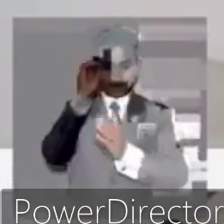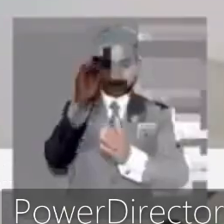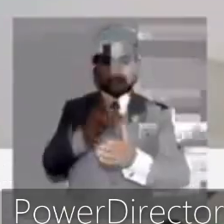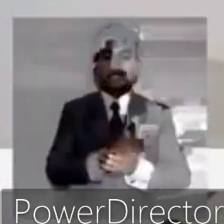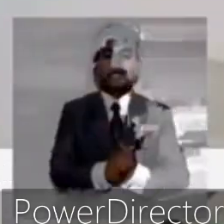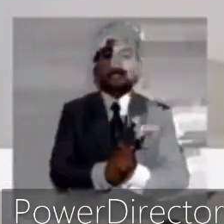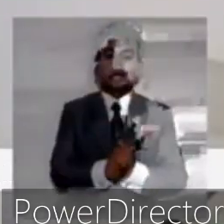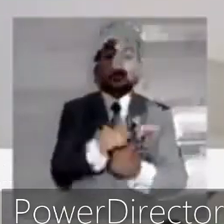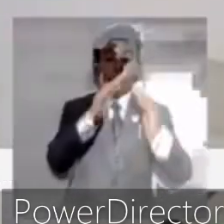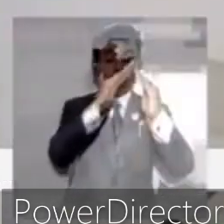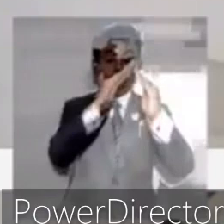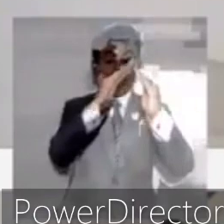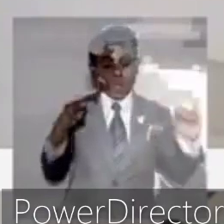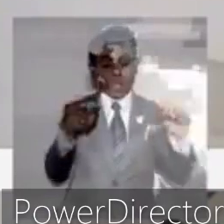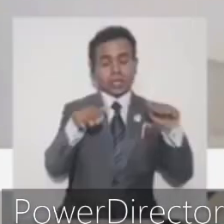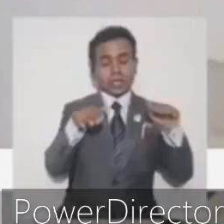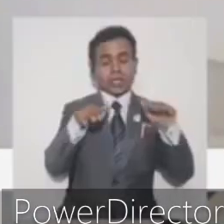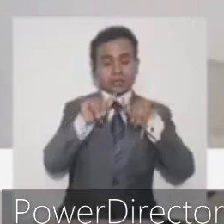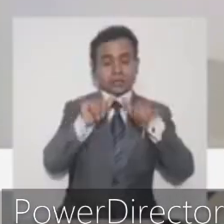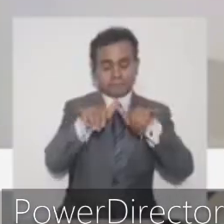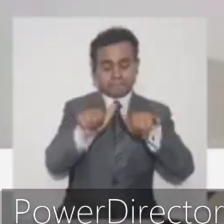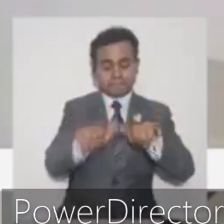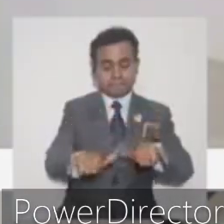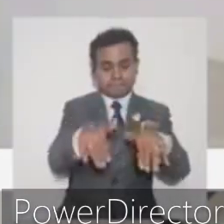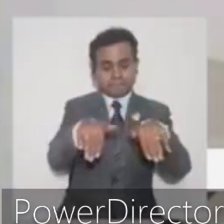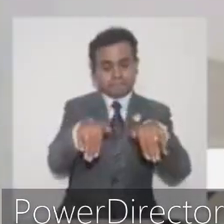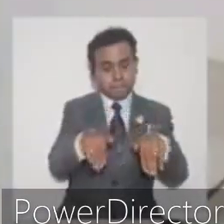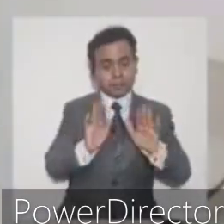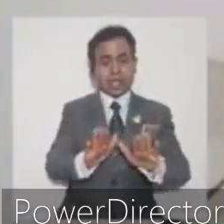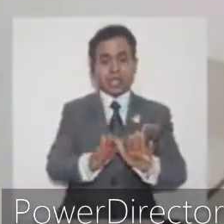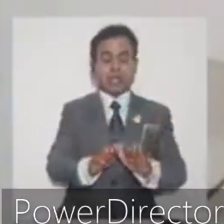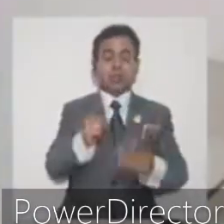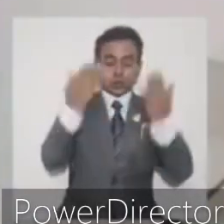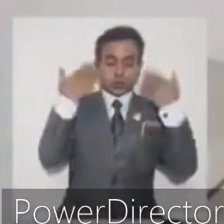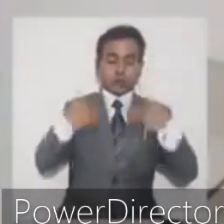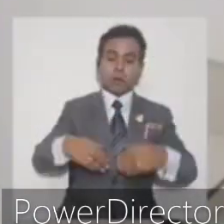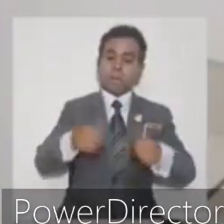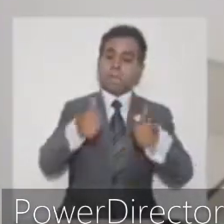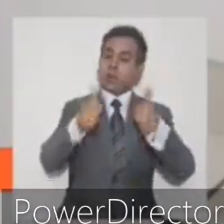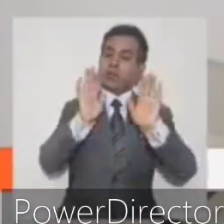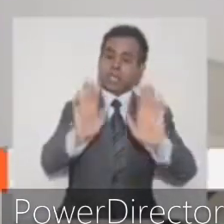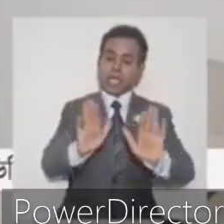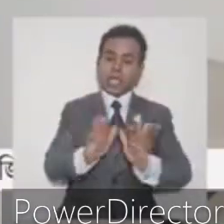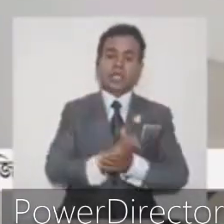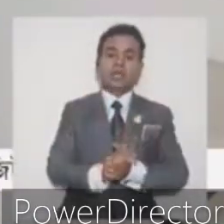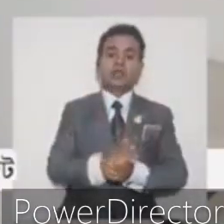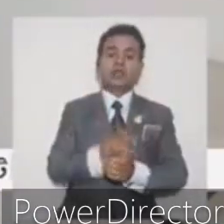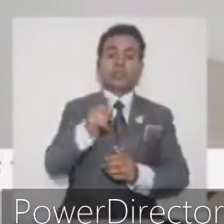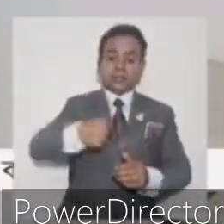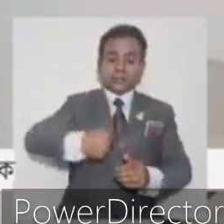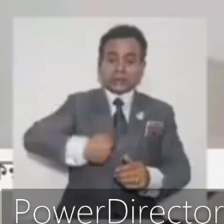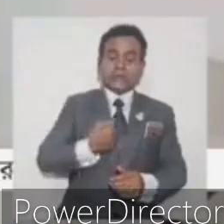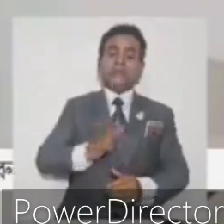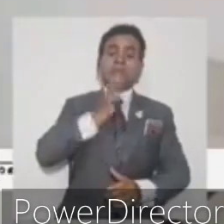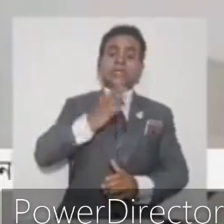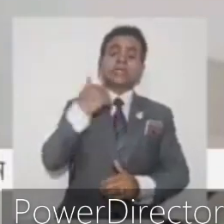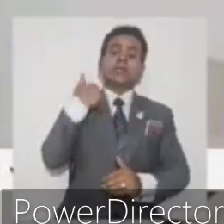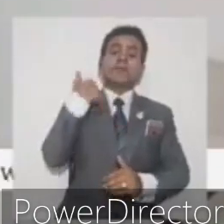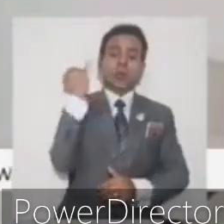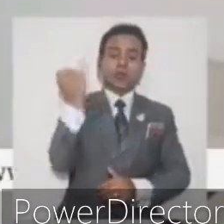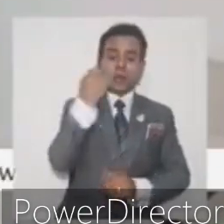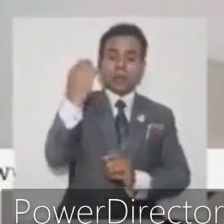করান, নিজে বাঁচুন, প্রিয়জনকে বাঁচুন এবং অন্যকে বাঁচান। সময়ের 1 ফুট,